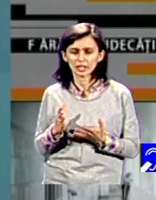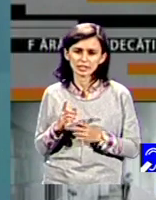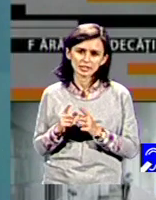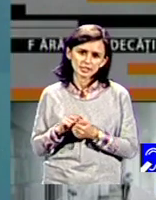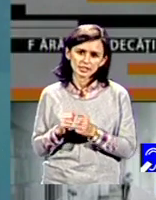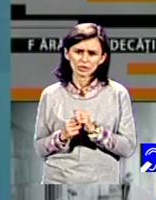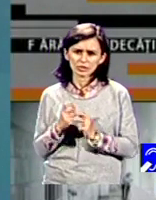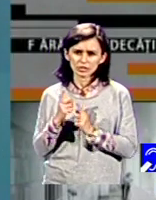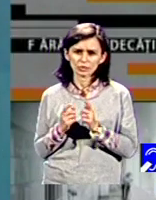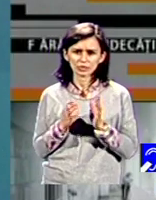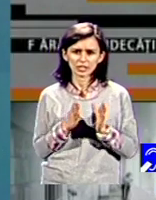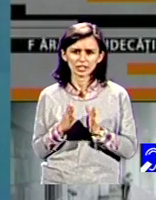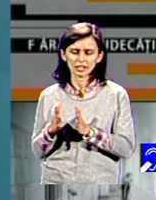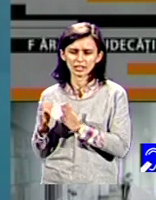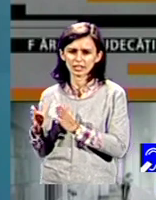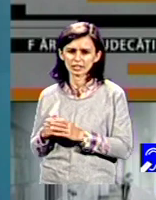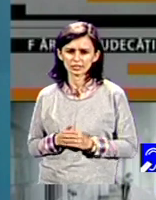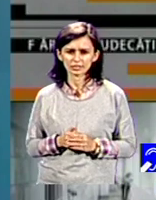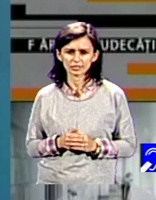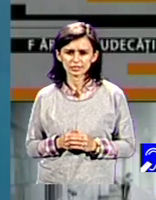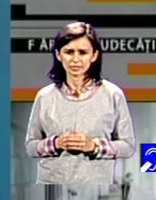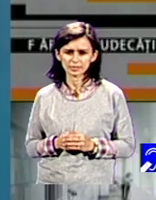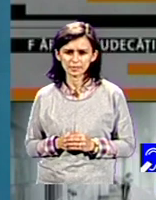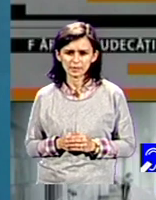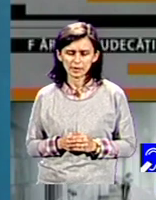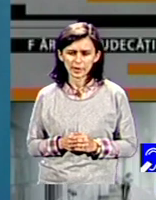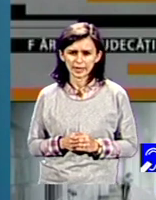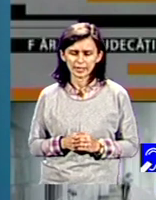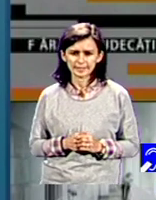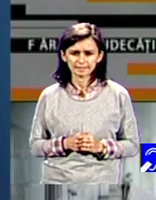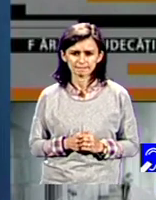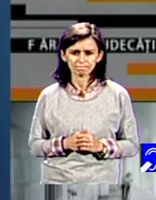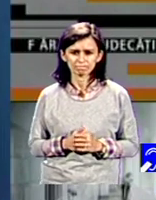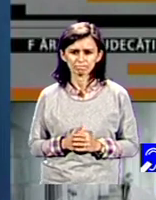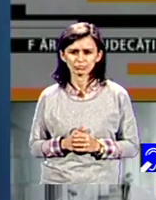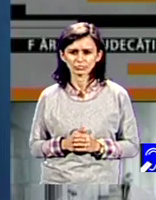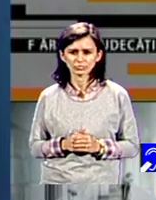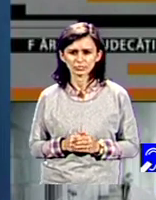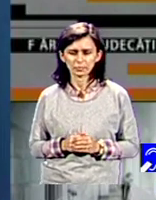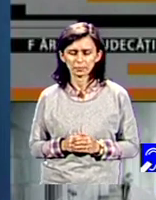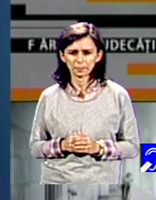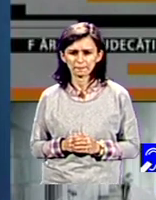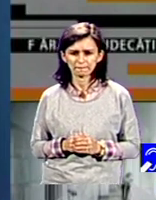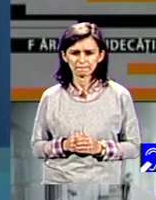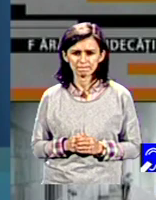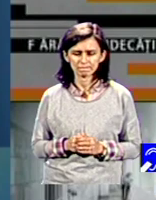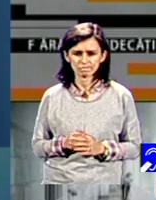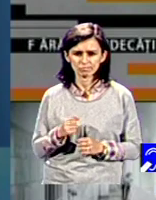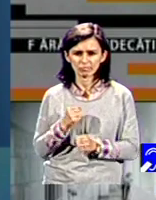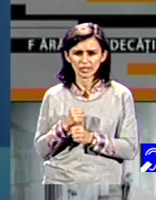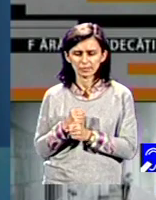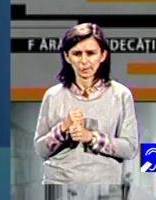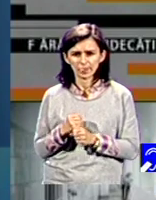a în acest moment nu nu am mers niciodată întradevăr spunem că joburile